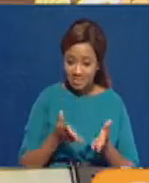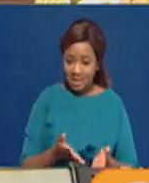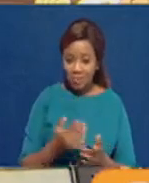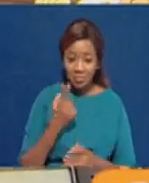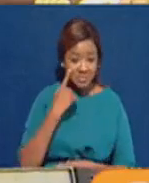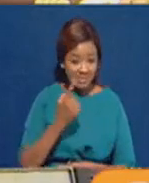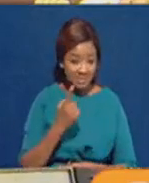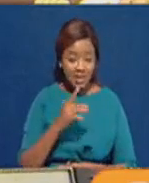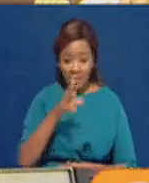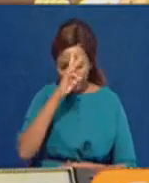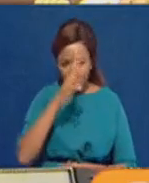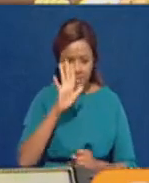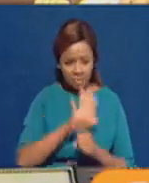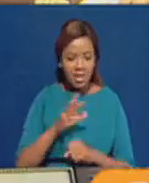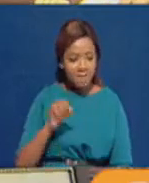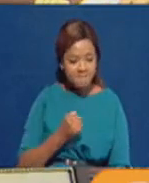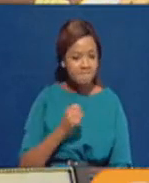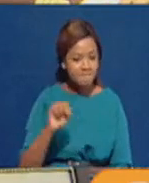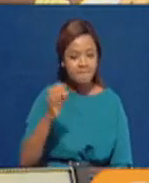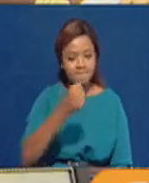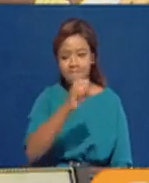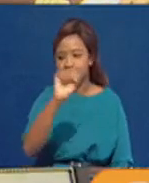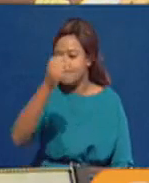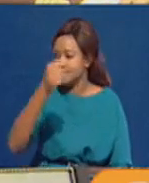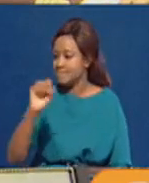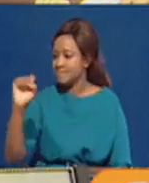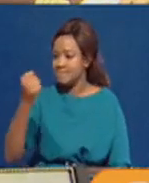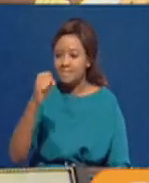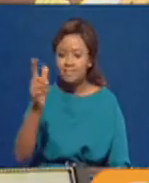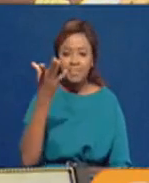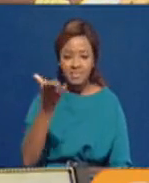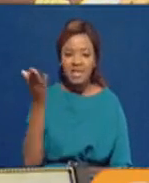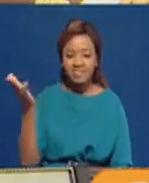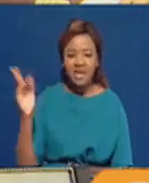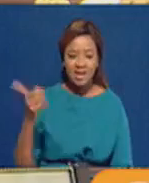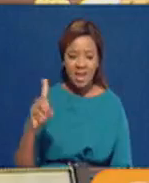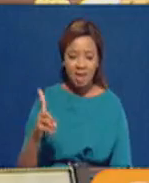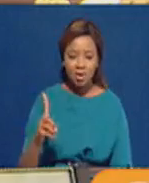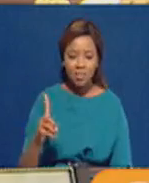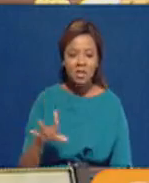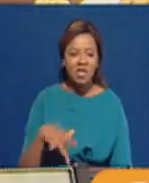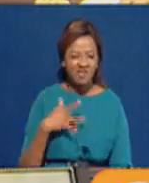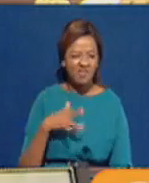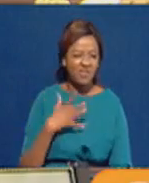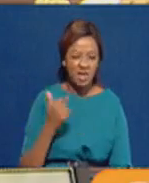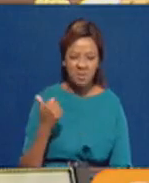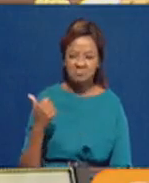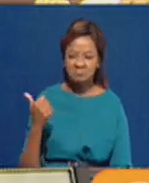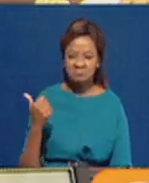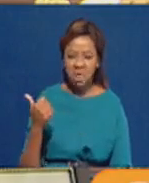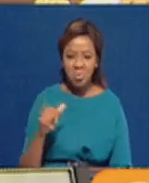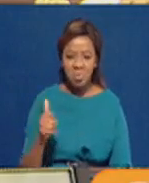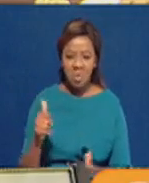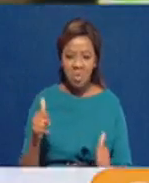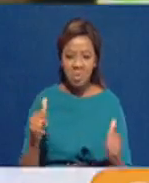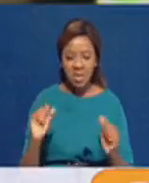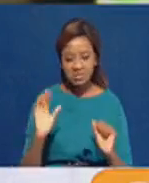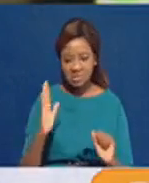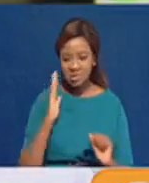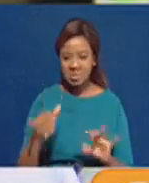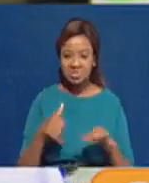tumeona askari wengi wakitembea Nairobi, wakitembea katika street zote za Nairobi na kumekuwa na usalama wa